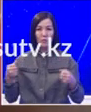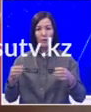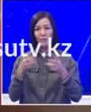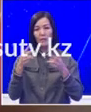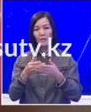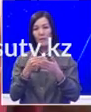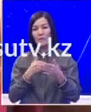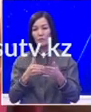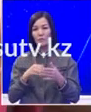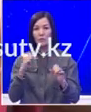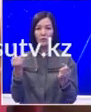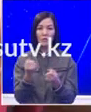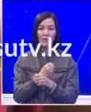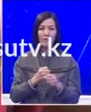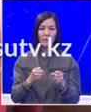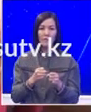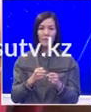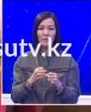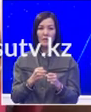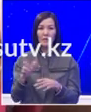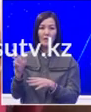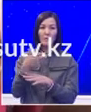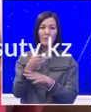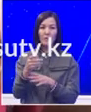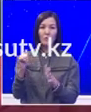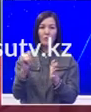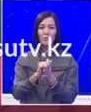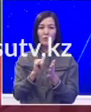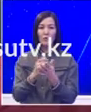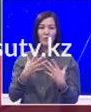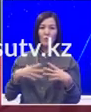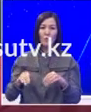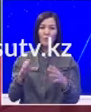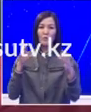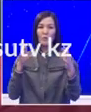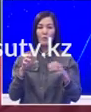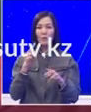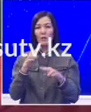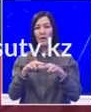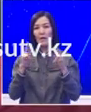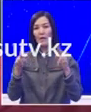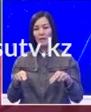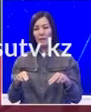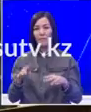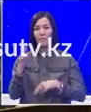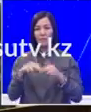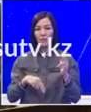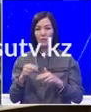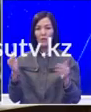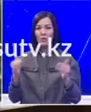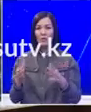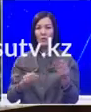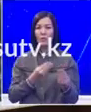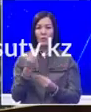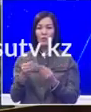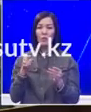алу үшін көлік жылдамдығын өлшегішпен бейне тірке орнату, қоғамдық көлікпен аялдама кешенін салу, шағын орталық ойын алаңымен